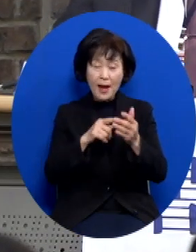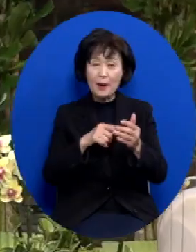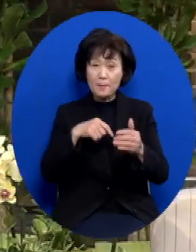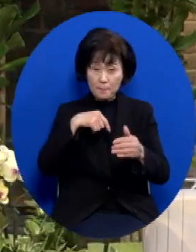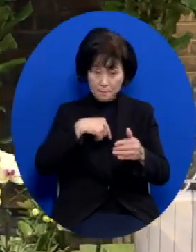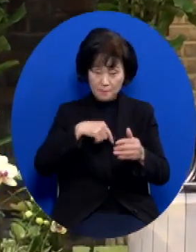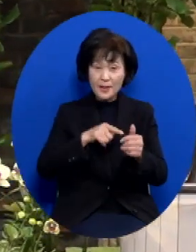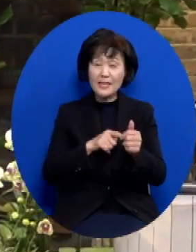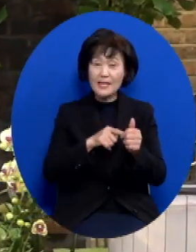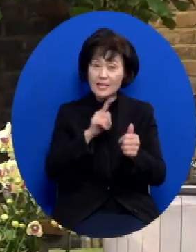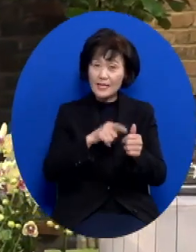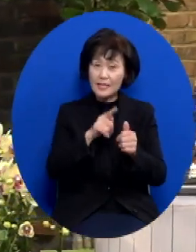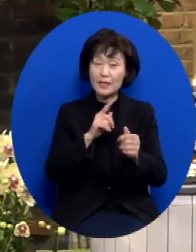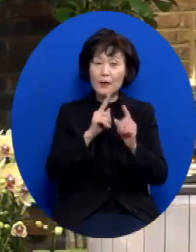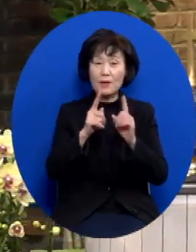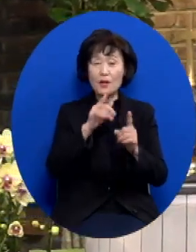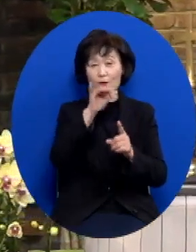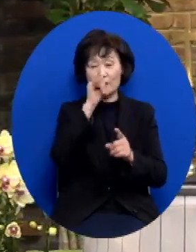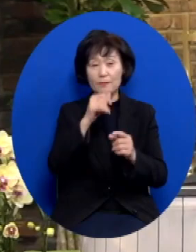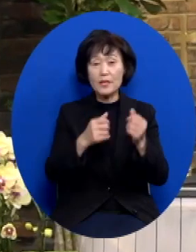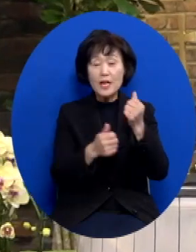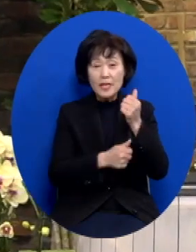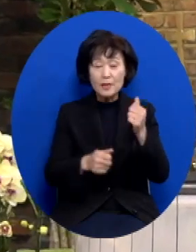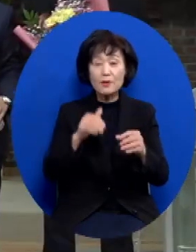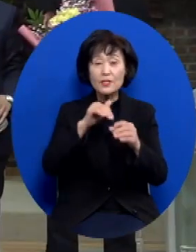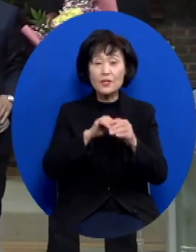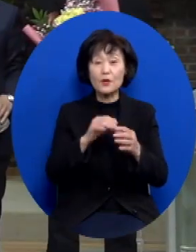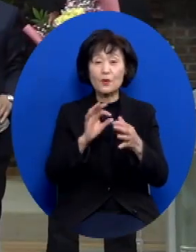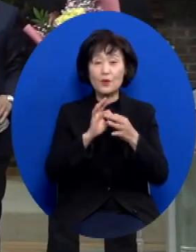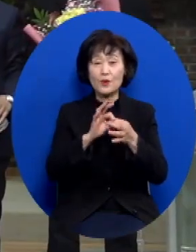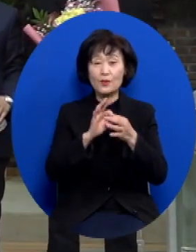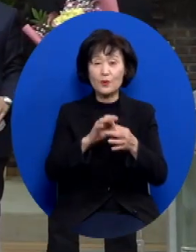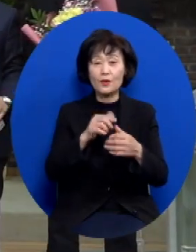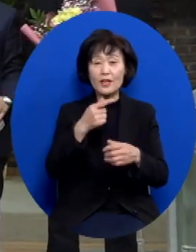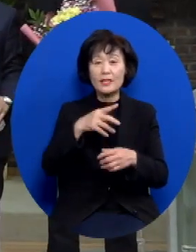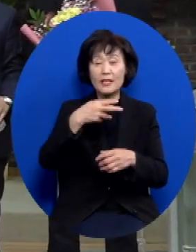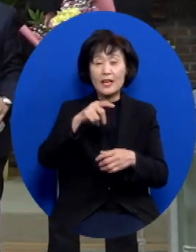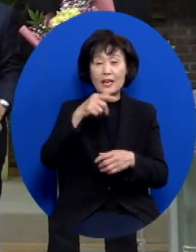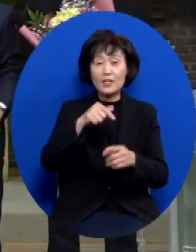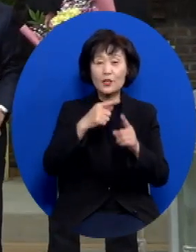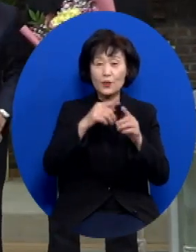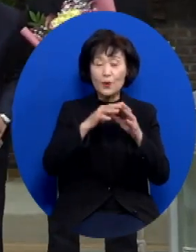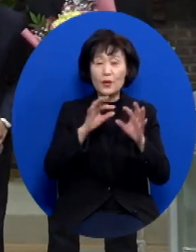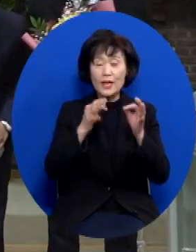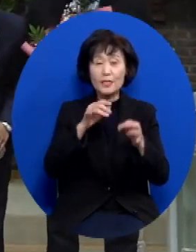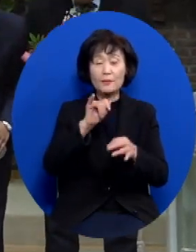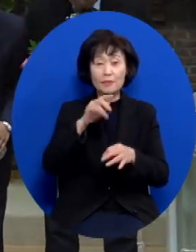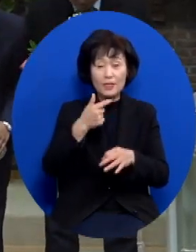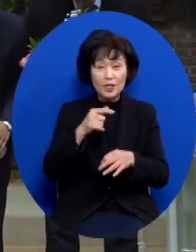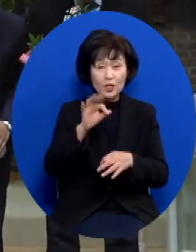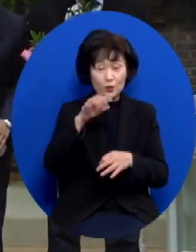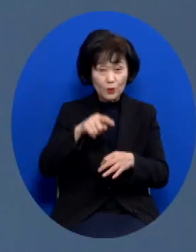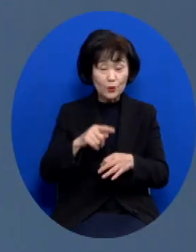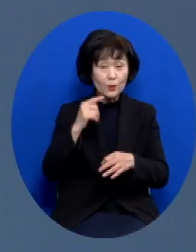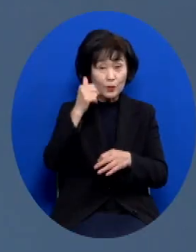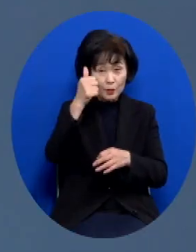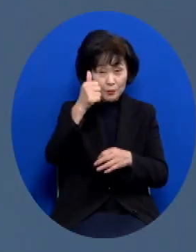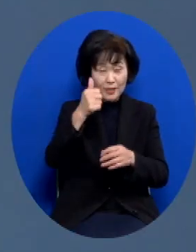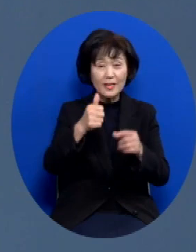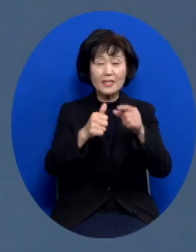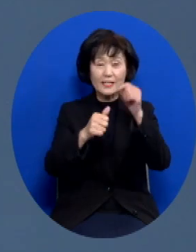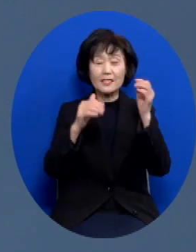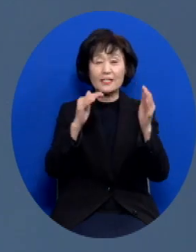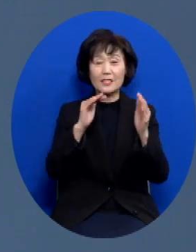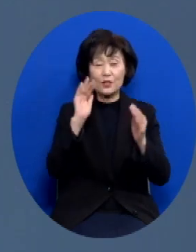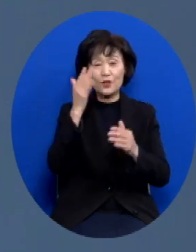전했습니다. 이어 임원선거를 통해 내덕교회 김민호 목사가 신임회장으로 선출됐습니다. 신임회장으로